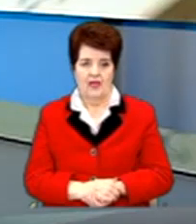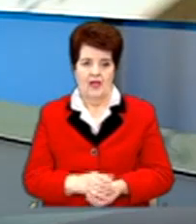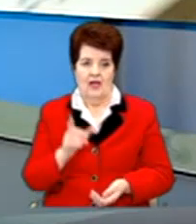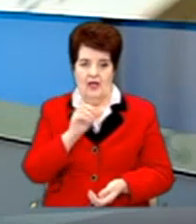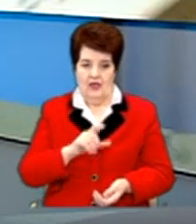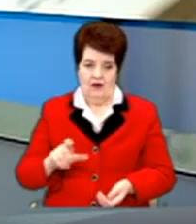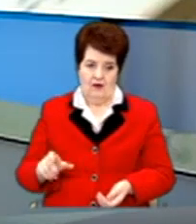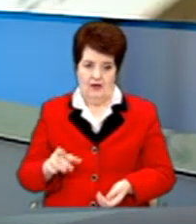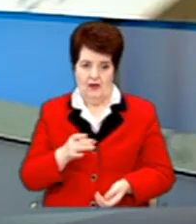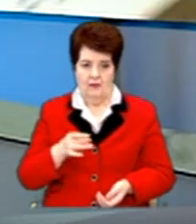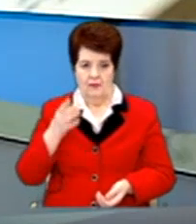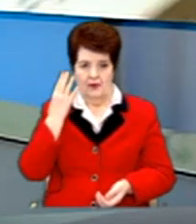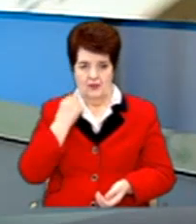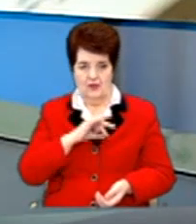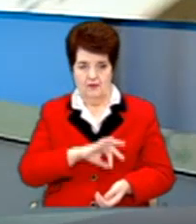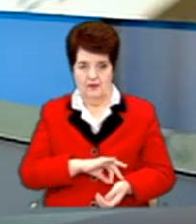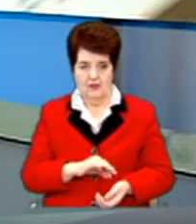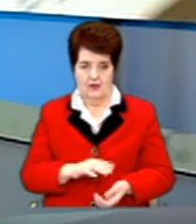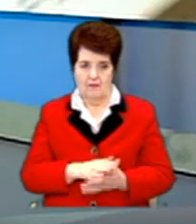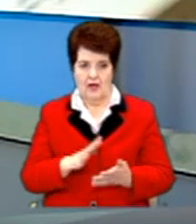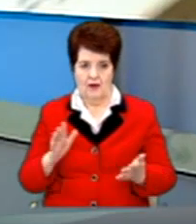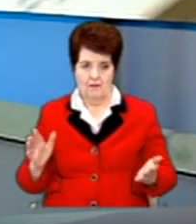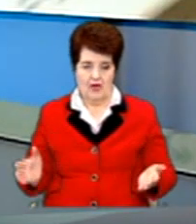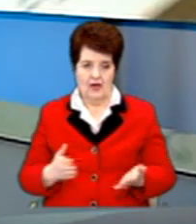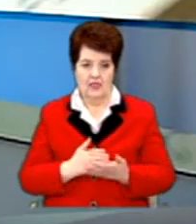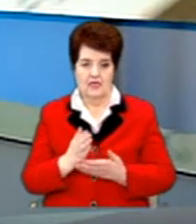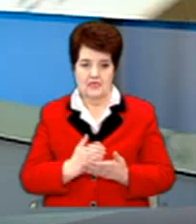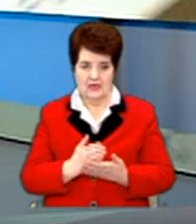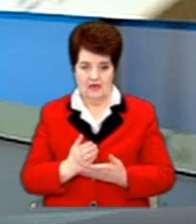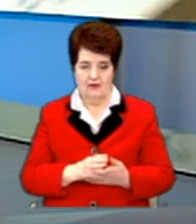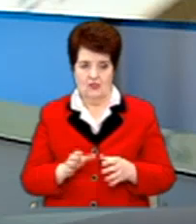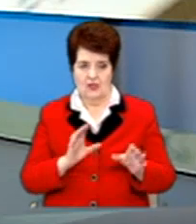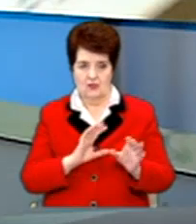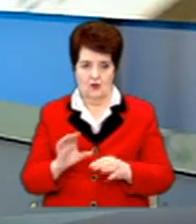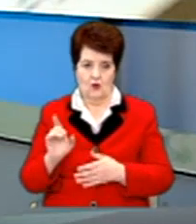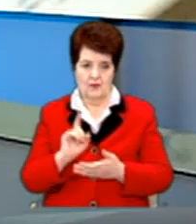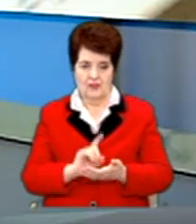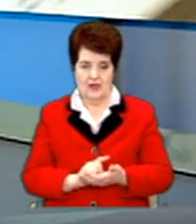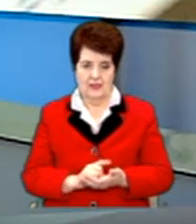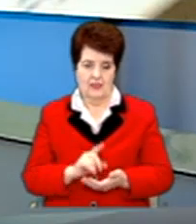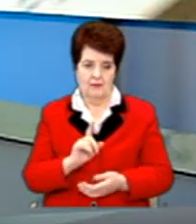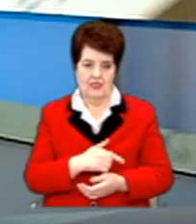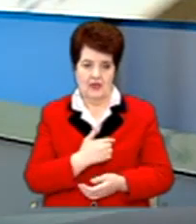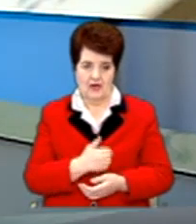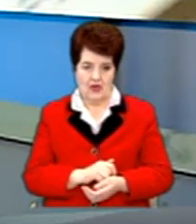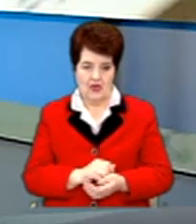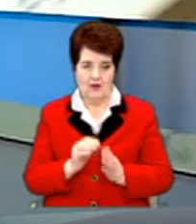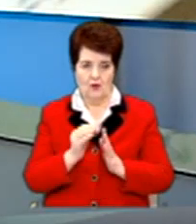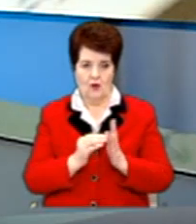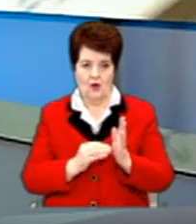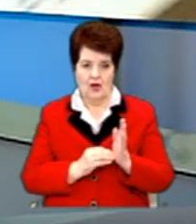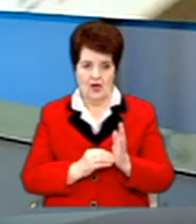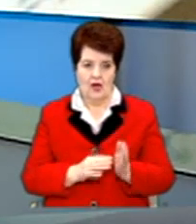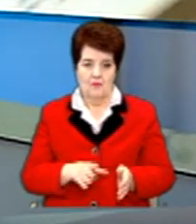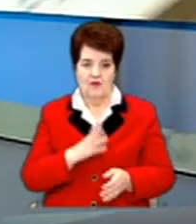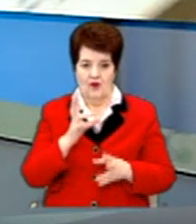Locuitorii Republicii Moldova vor beneficia de un număr mai mare de servicii în cadrul asigurării obligatorii de asistență medicală. Programul unic va